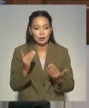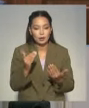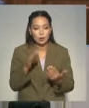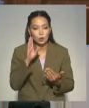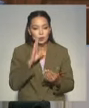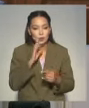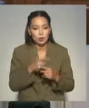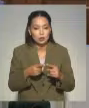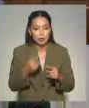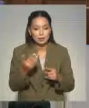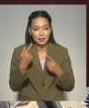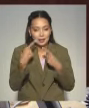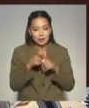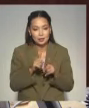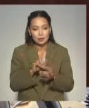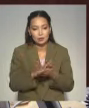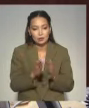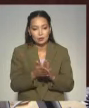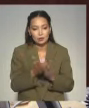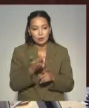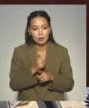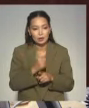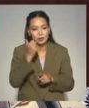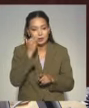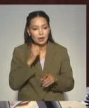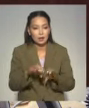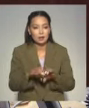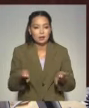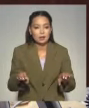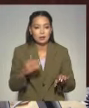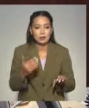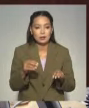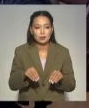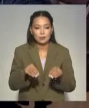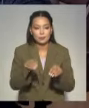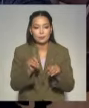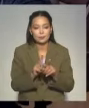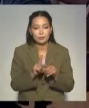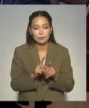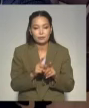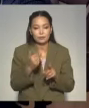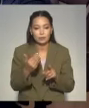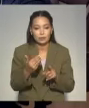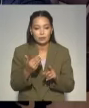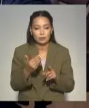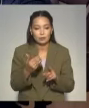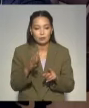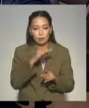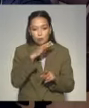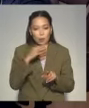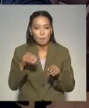жартысына жуығы техникалық жағдайы әбден ескірген каналдардан егістікке жеткенше құмға сіңіп ысырап